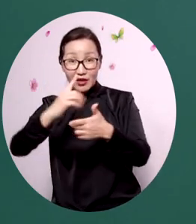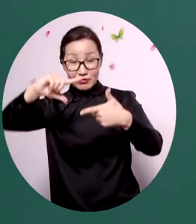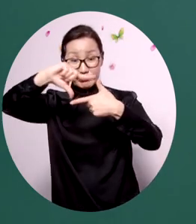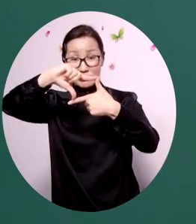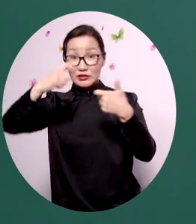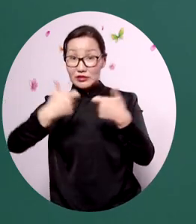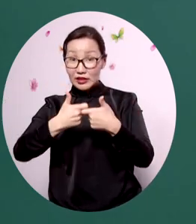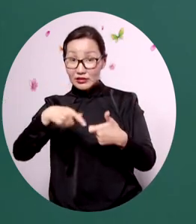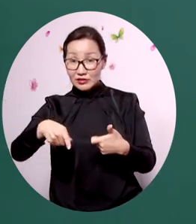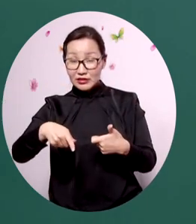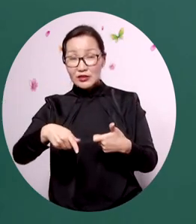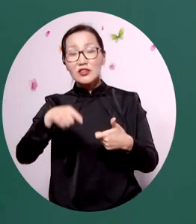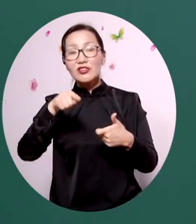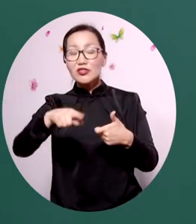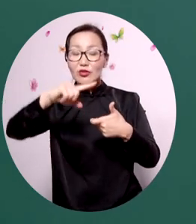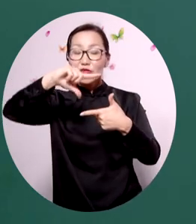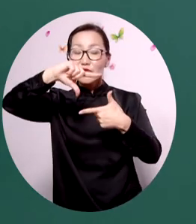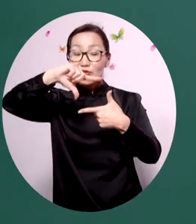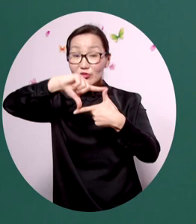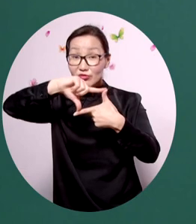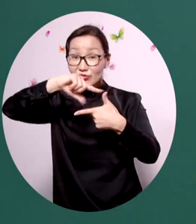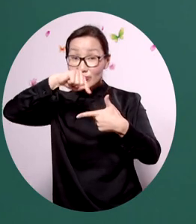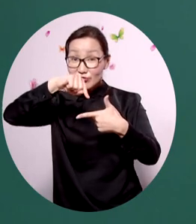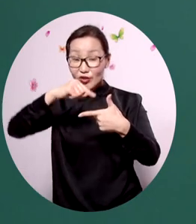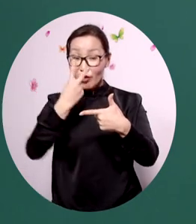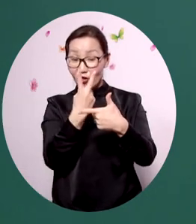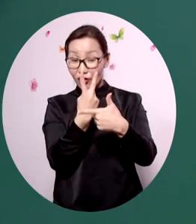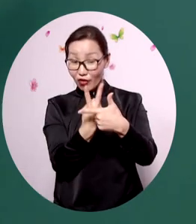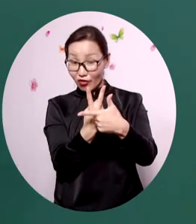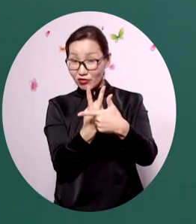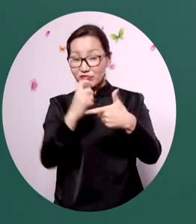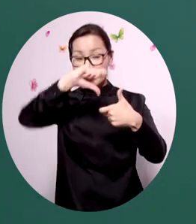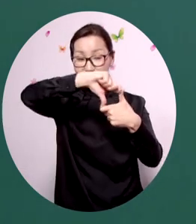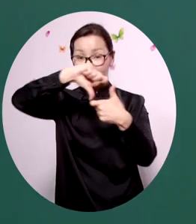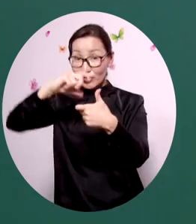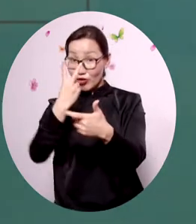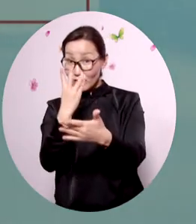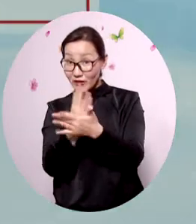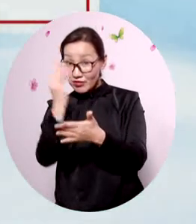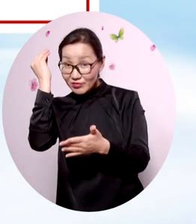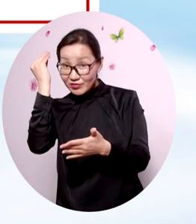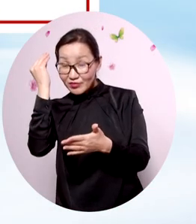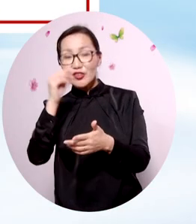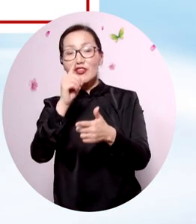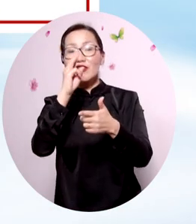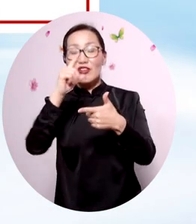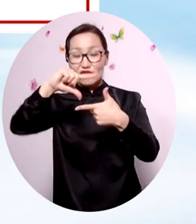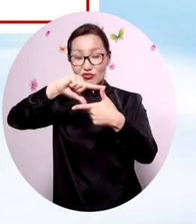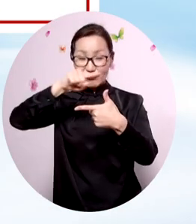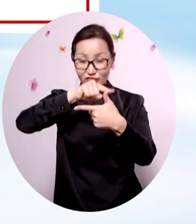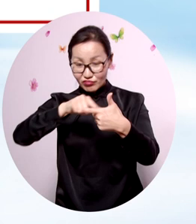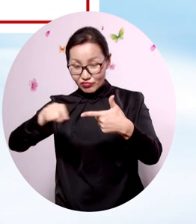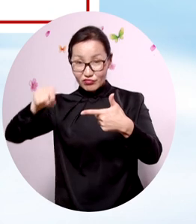өргөн нь 1 хэсэг гэж авч үзэх юм бол урт нь 2 хэсэгтэй тэнцүү юм байна. Тэгвэл тэгшинцгийн